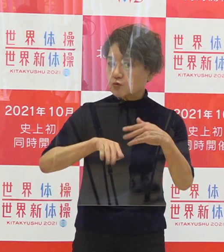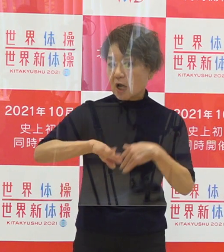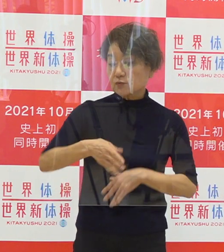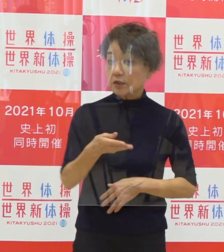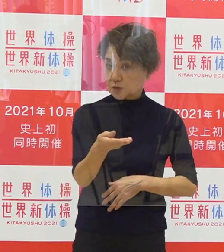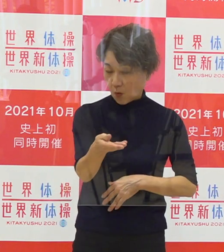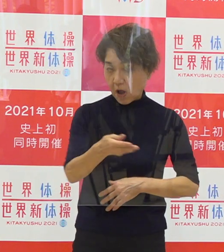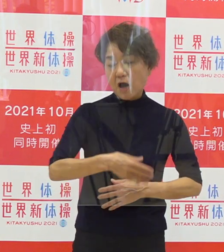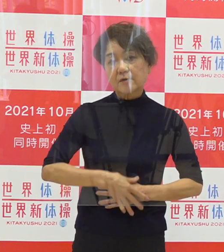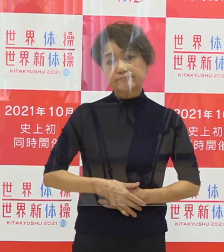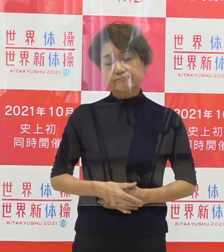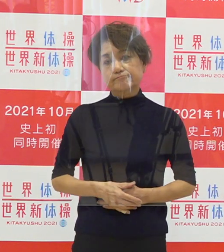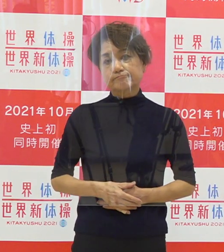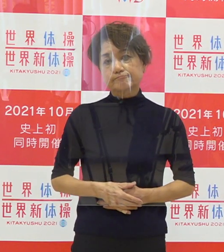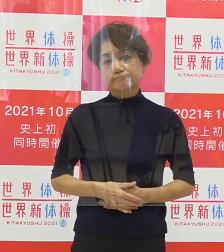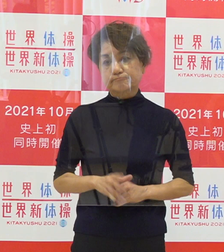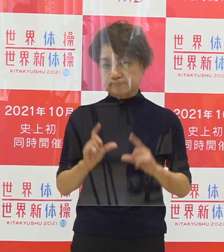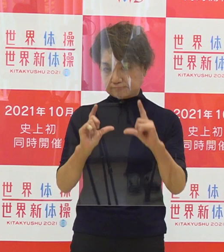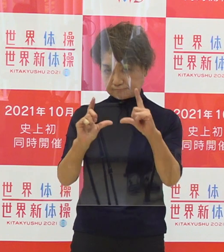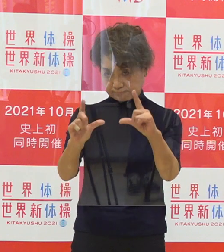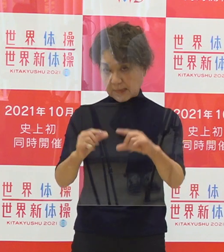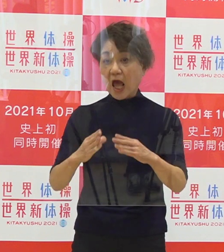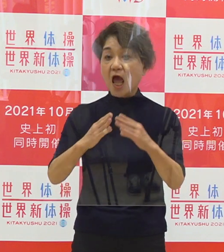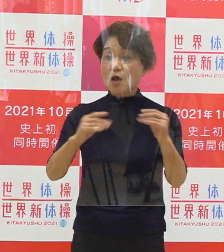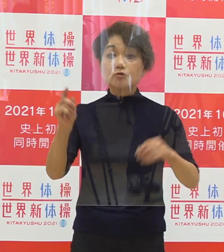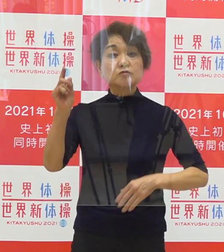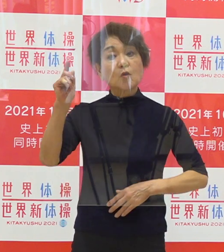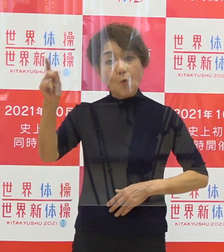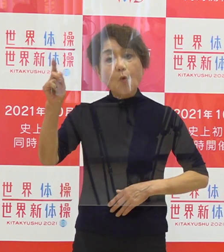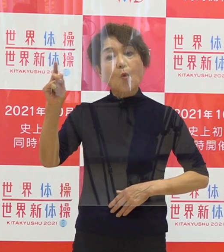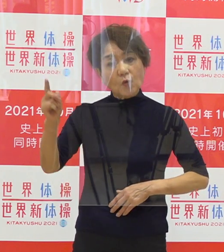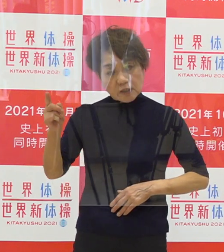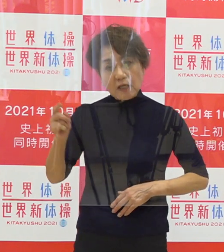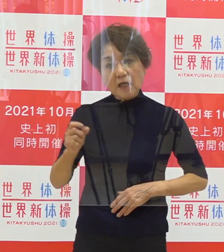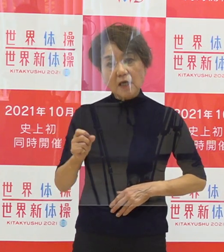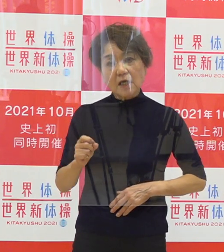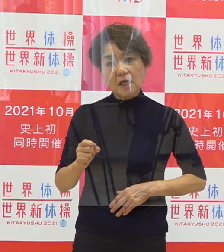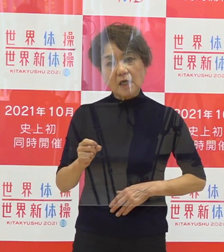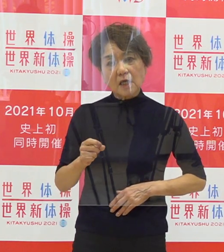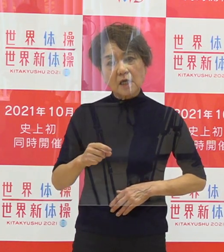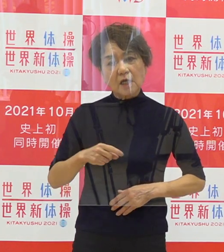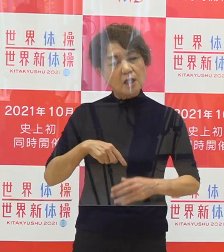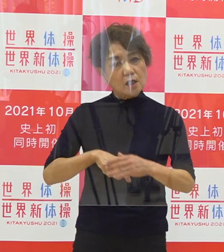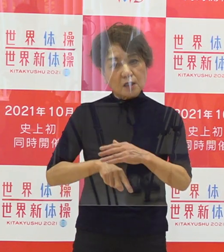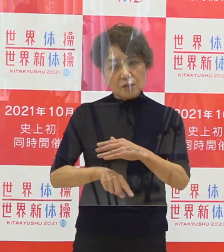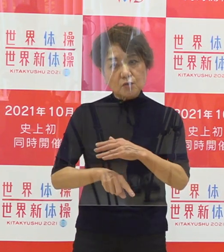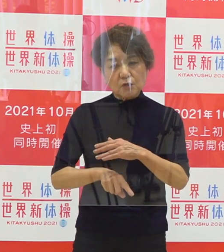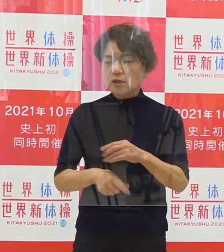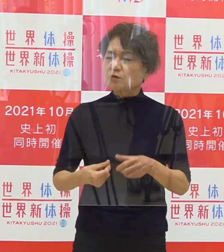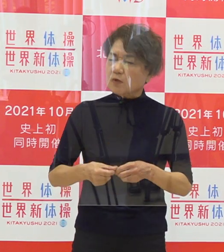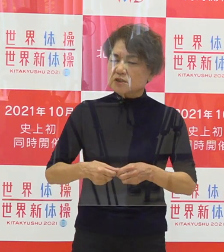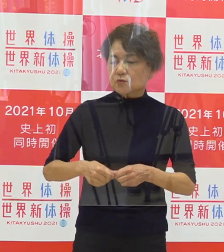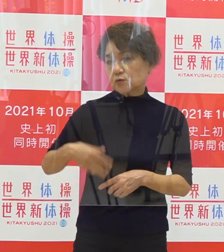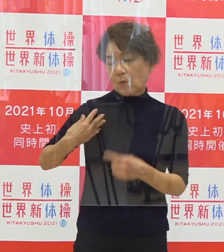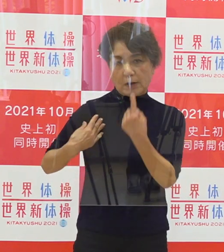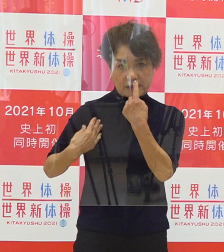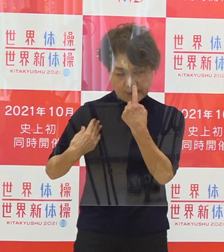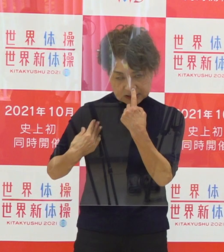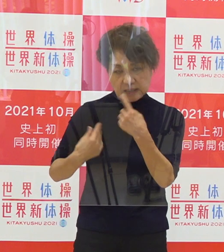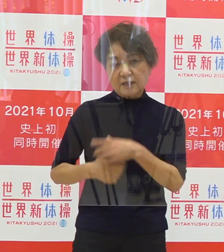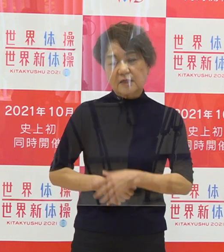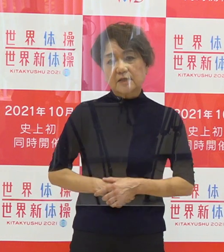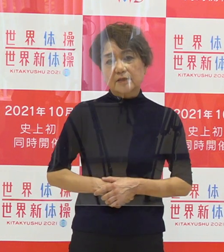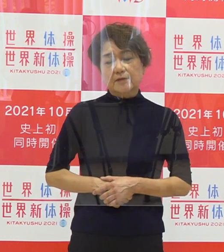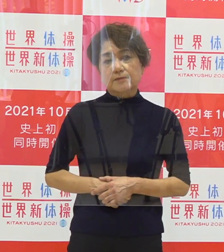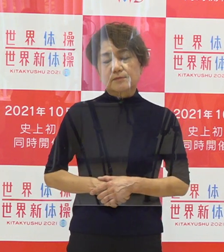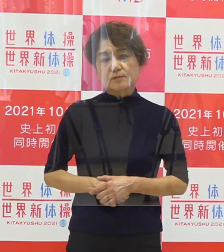給があったということなんでしょうか。 国の方でどういう事情になっているのかは詳細しません。もしあれば後から答え